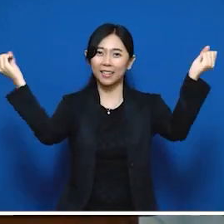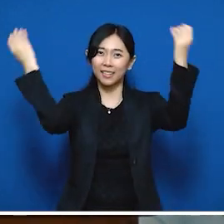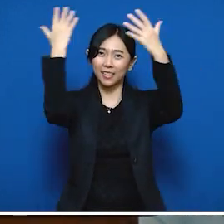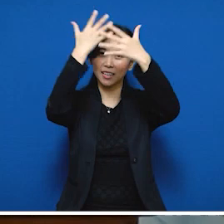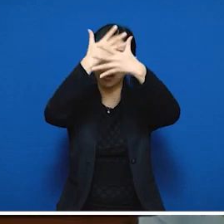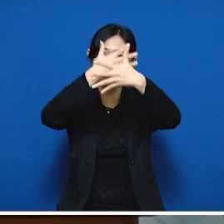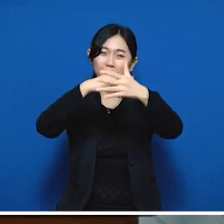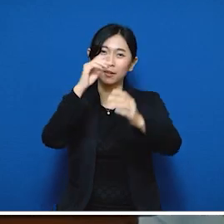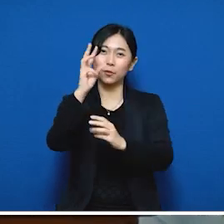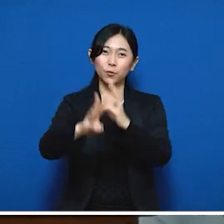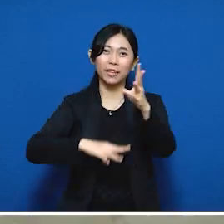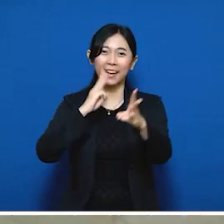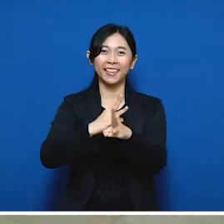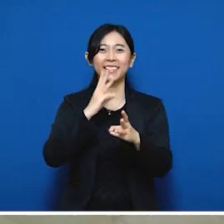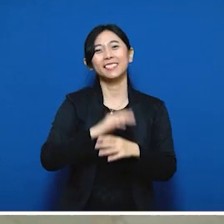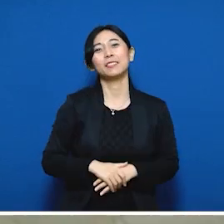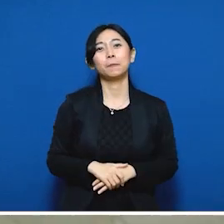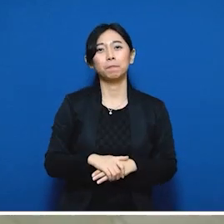kegelapan dunia.